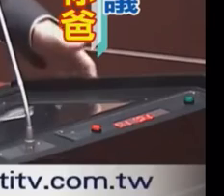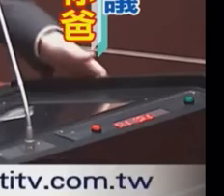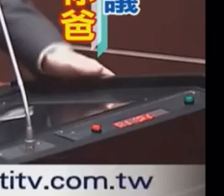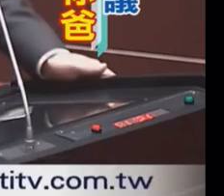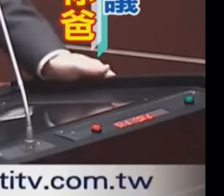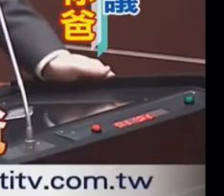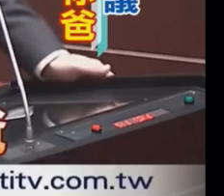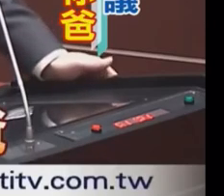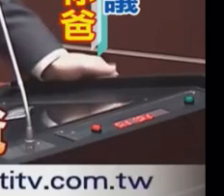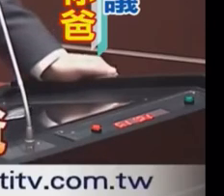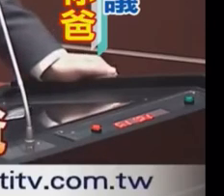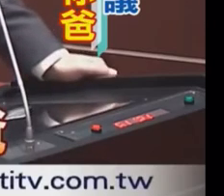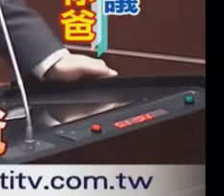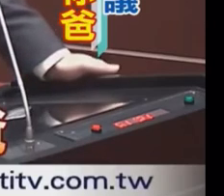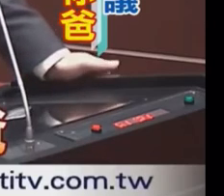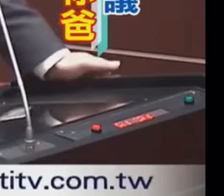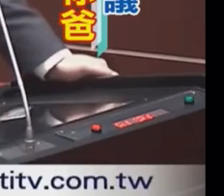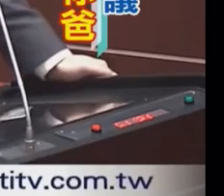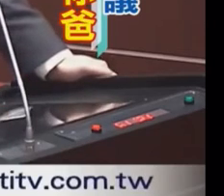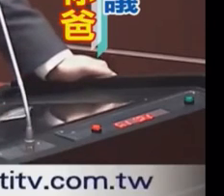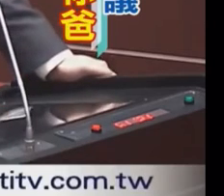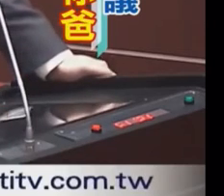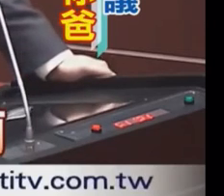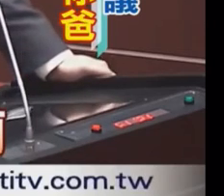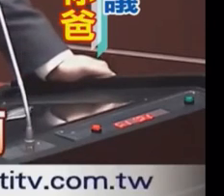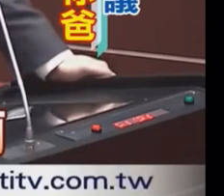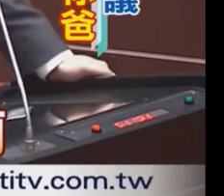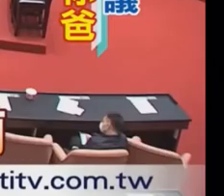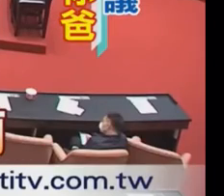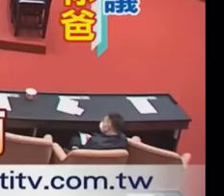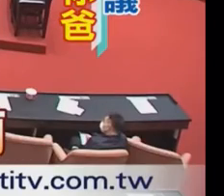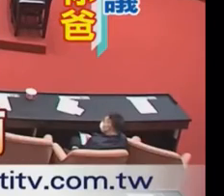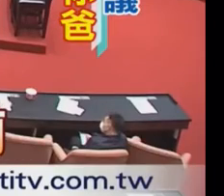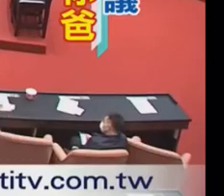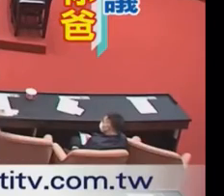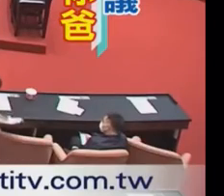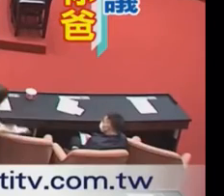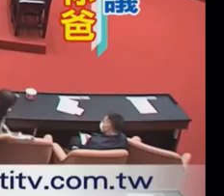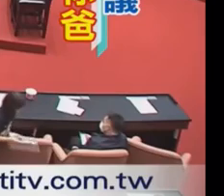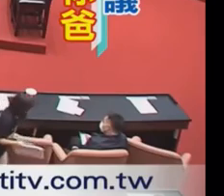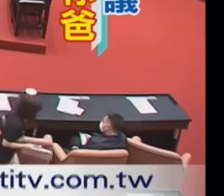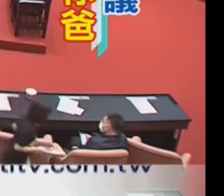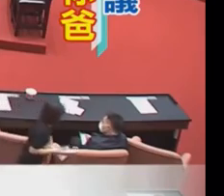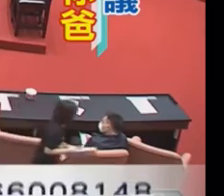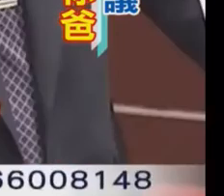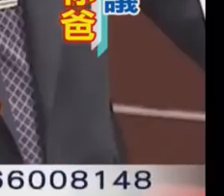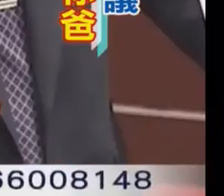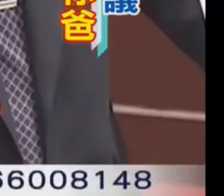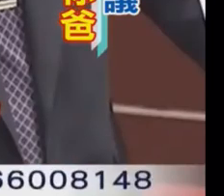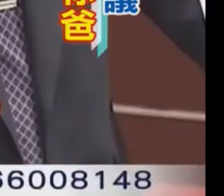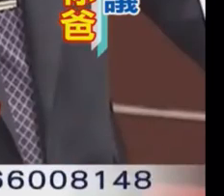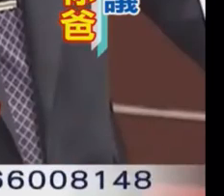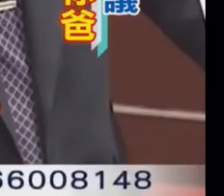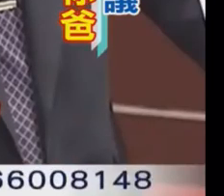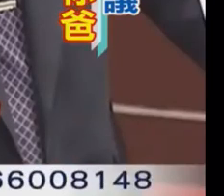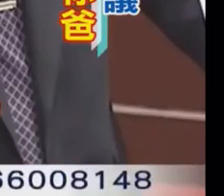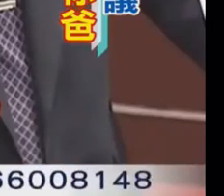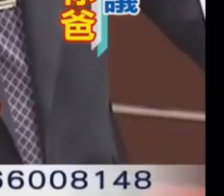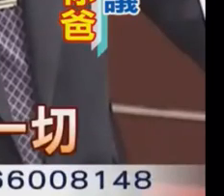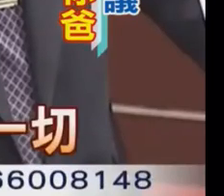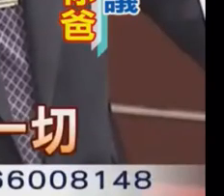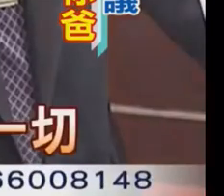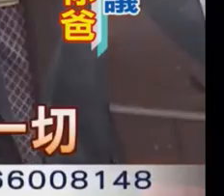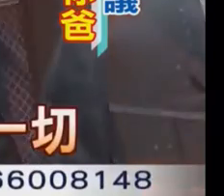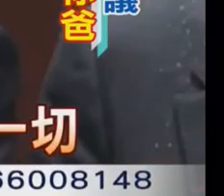还提醒。爸爸 连蓝伟林奕华的爸爸都翻出来讲，却没回应莱猪开放前到底要怎么查场。苏贞昌这一些伪